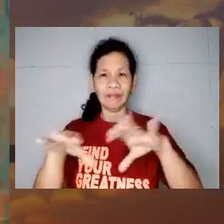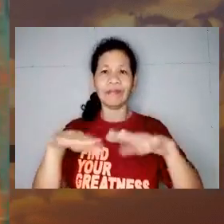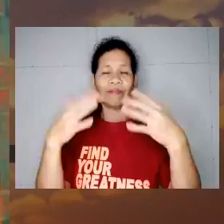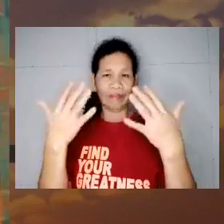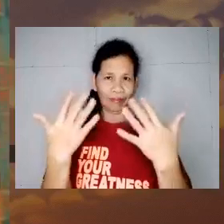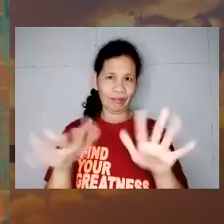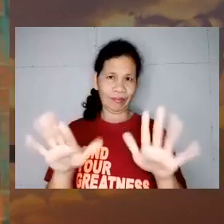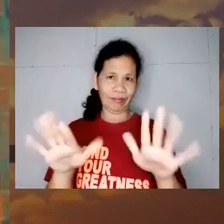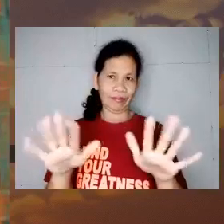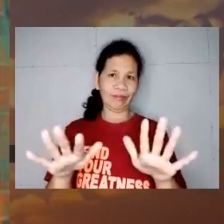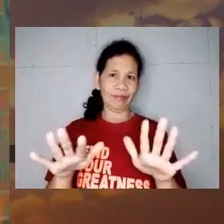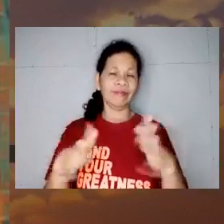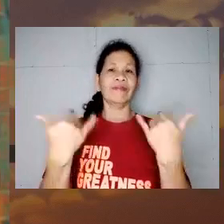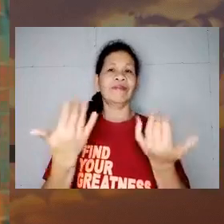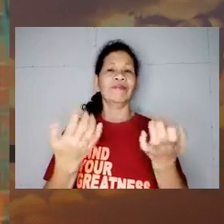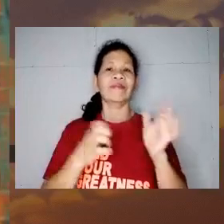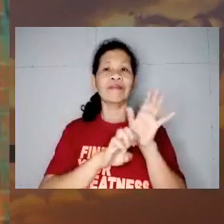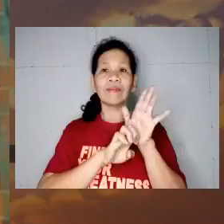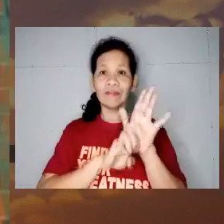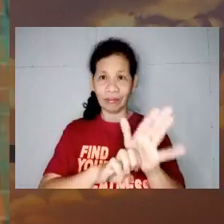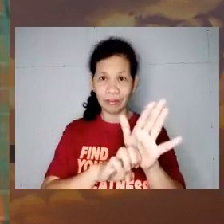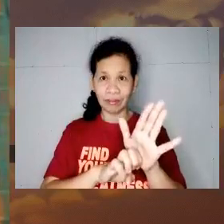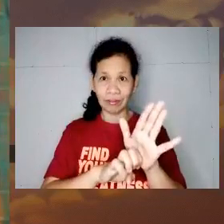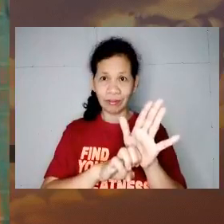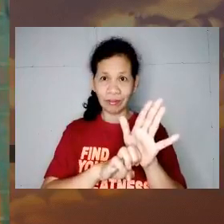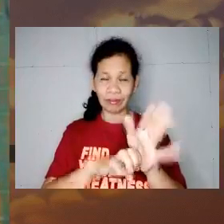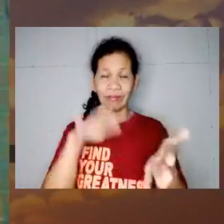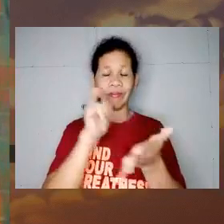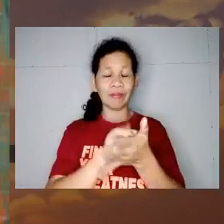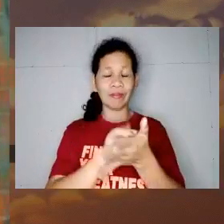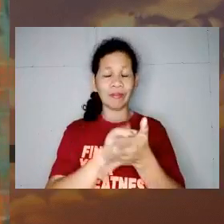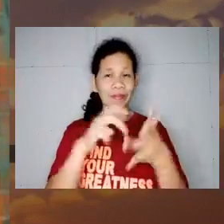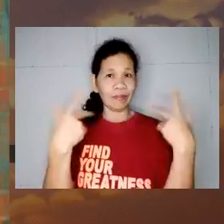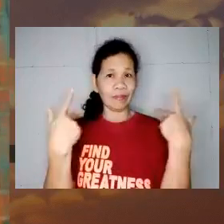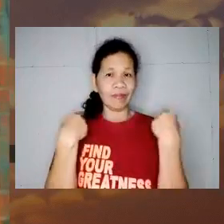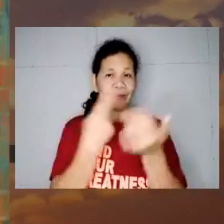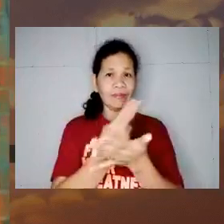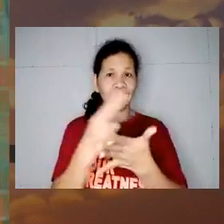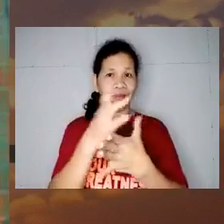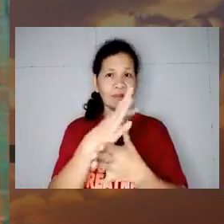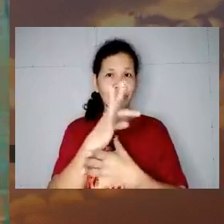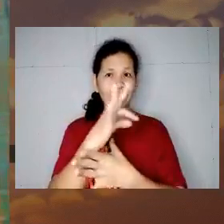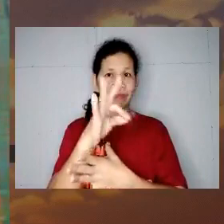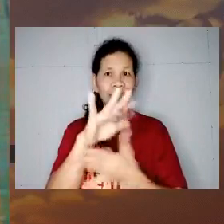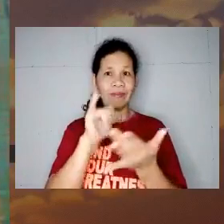ang ebidensya nila na nandun sa kanila ang banal na spirito, na sila ay